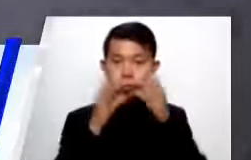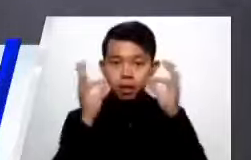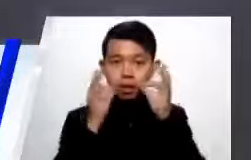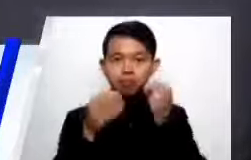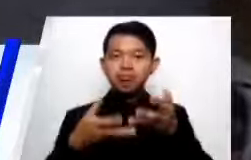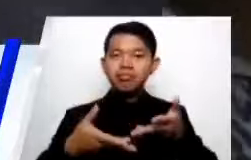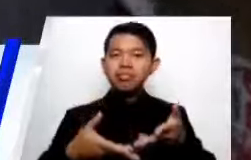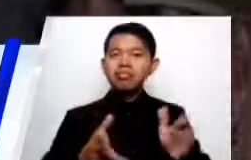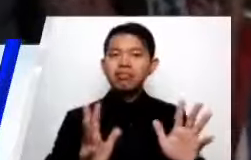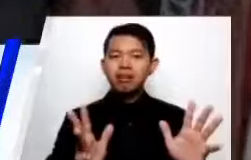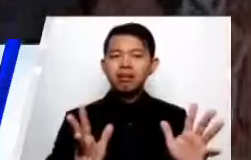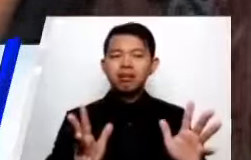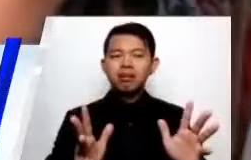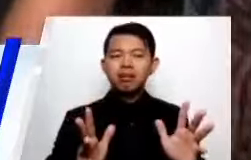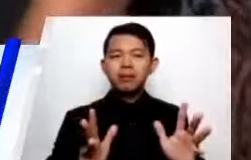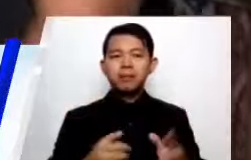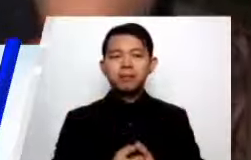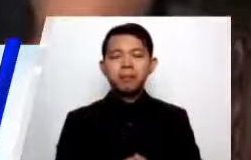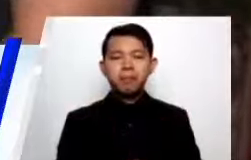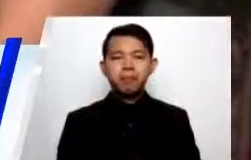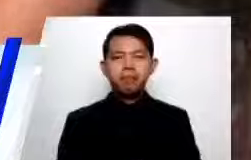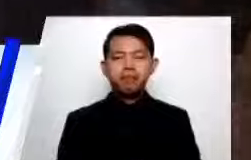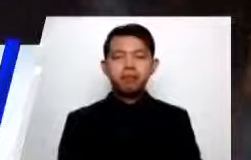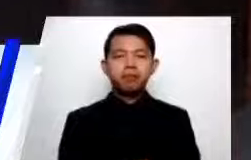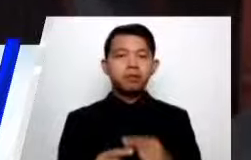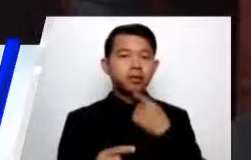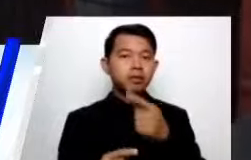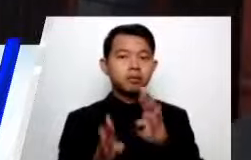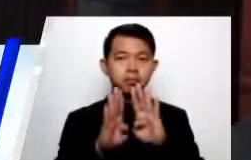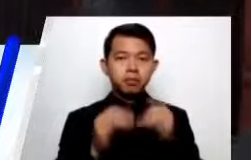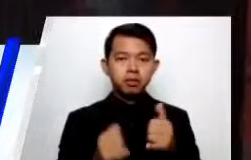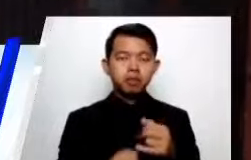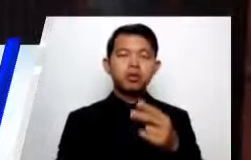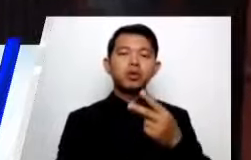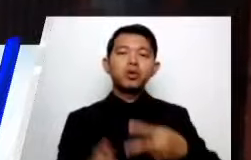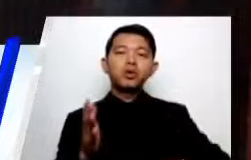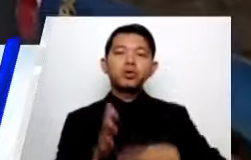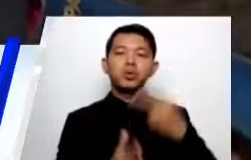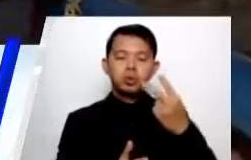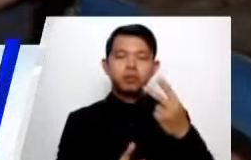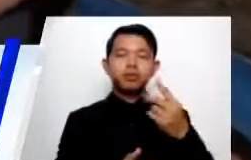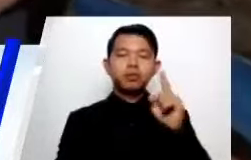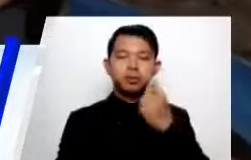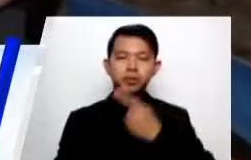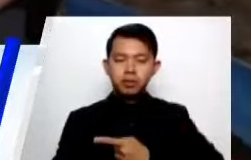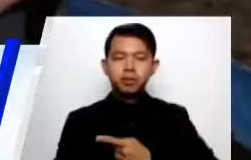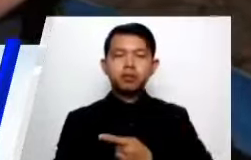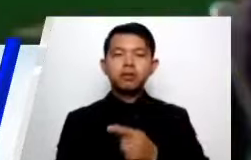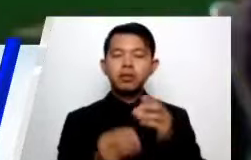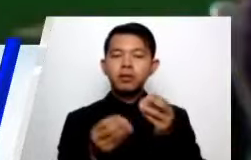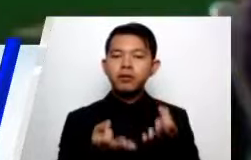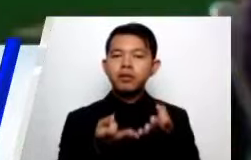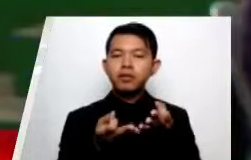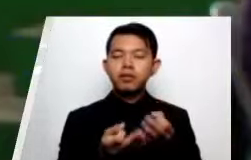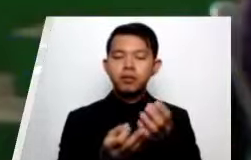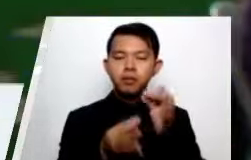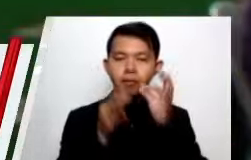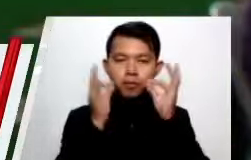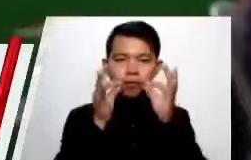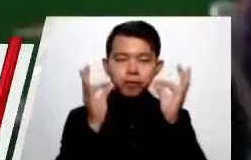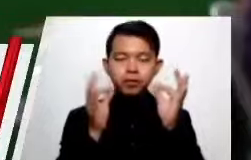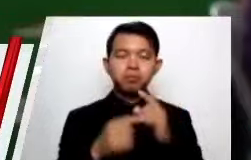beses daw sa isang araw nilang pinakakain ang mga pusa posible raw na nag-away ang tatlong pusa kaya namatay Hindi naman po talaga